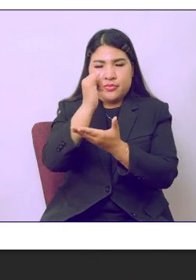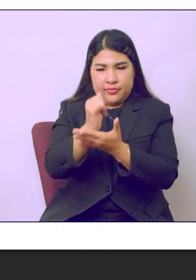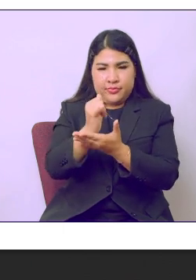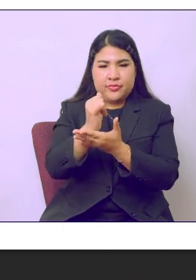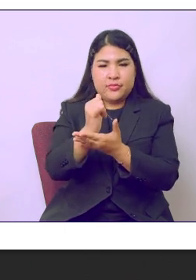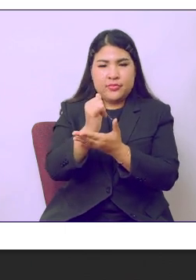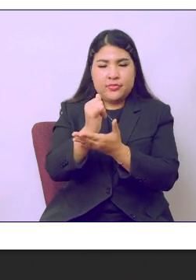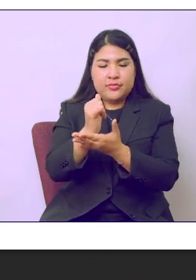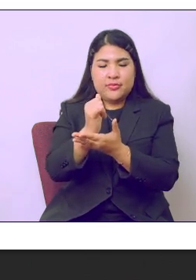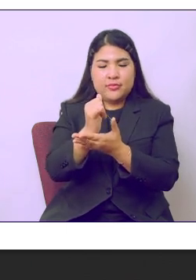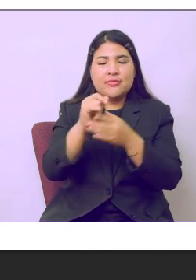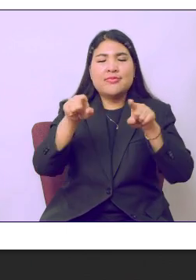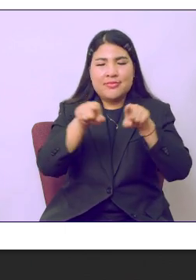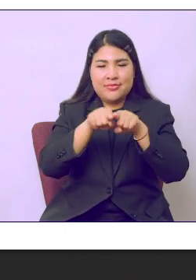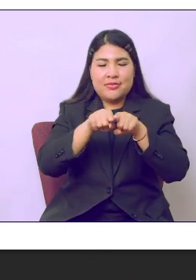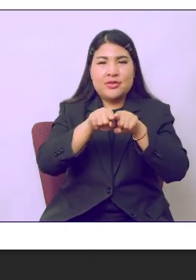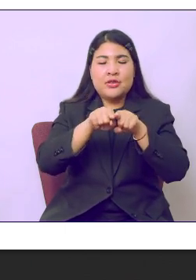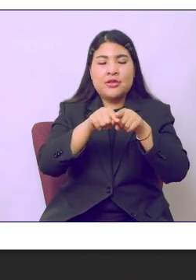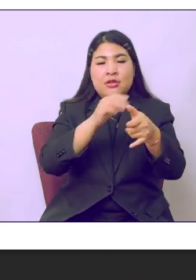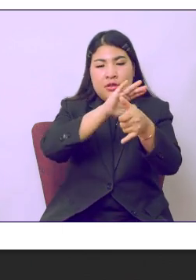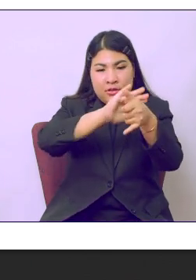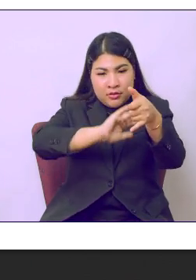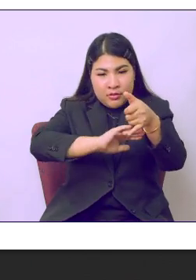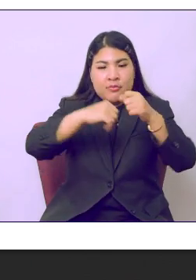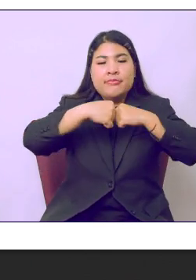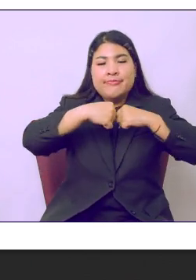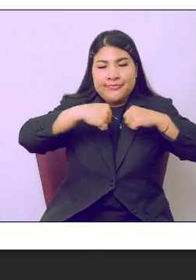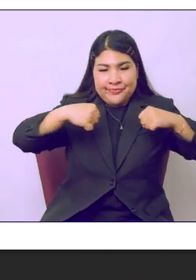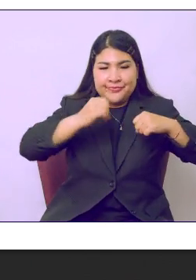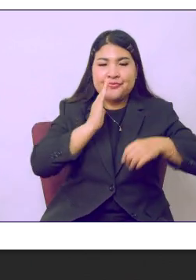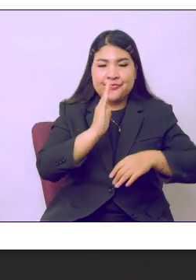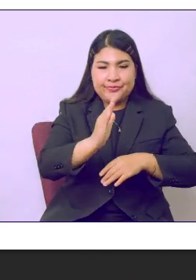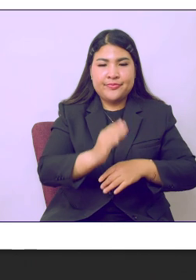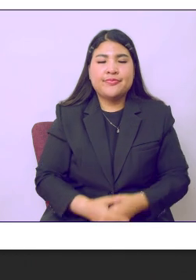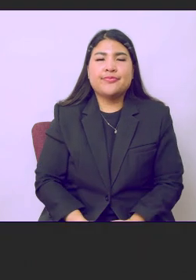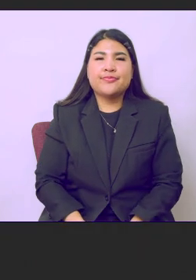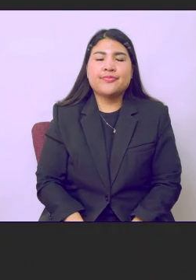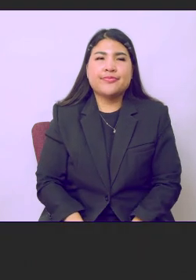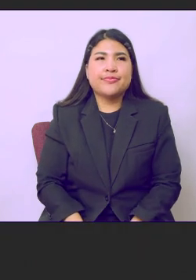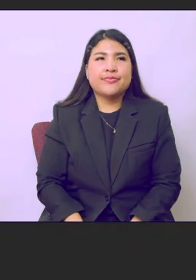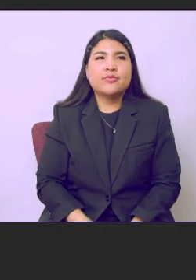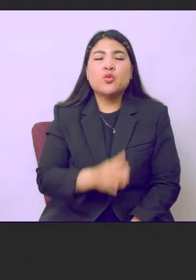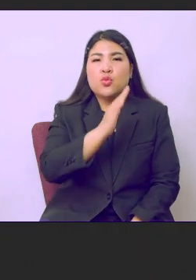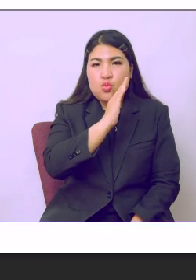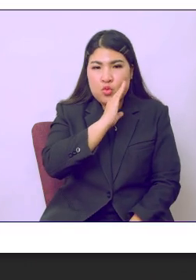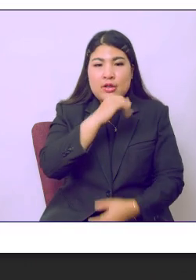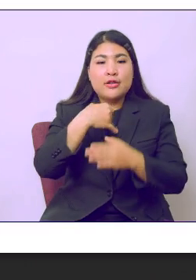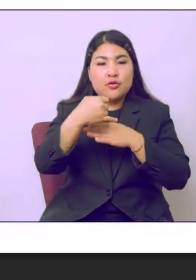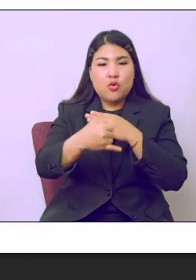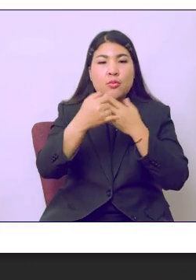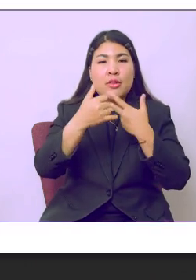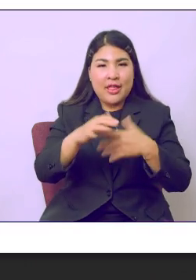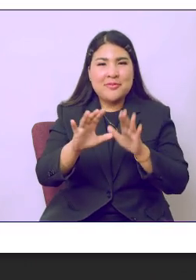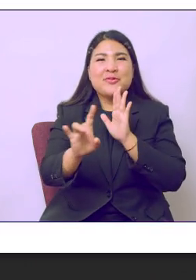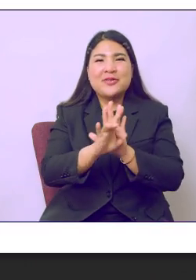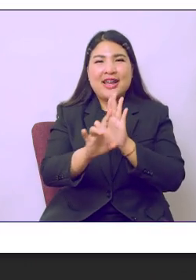นะครับจะเป็นการฝึกเยืดหลังของเขาให้มันตรงได้นะครับอ่ะเมื่อจบท่าศพแล้วนะครับ